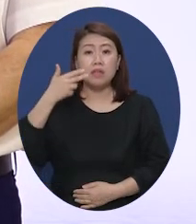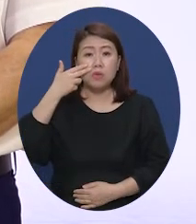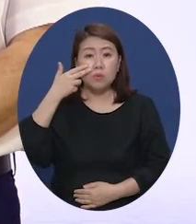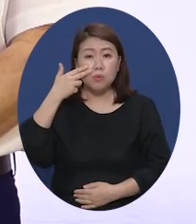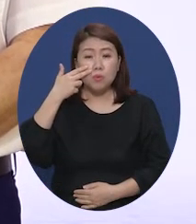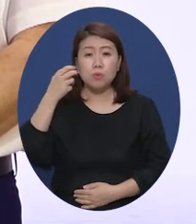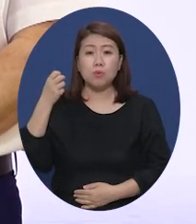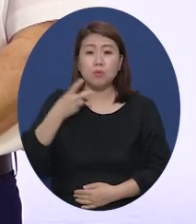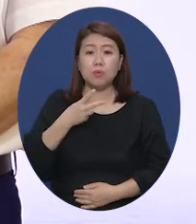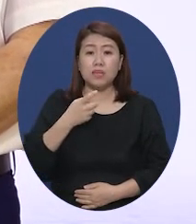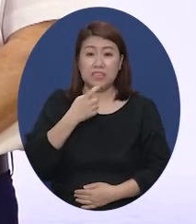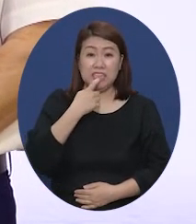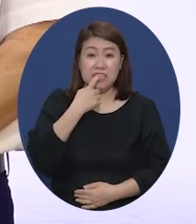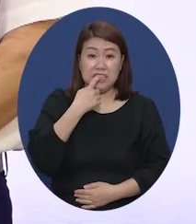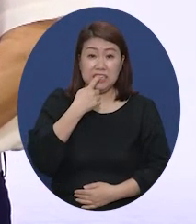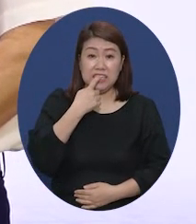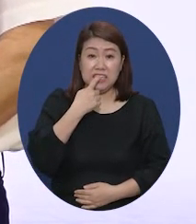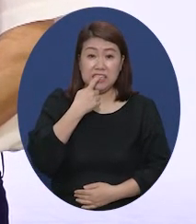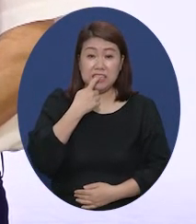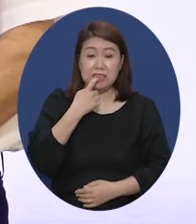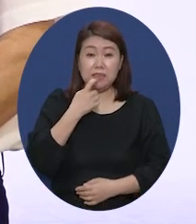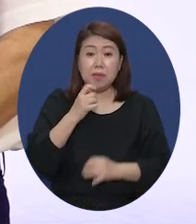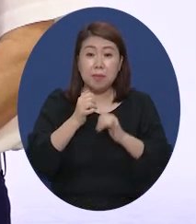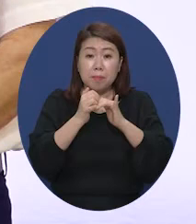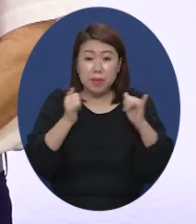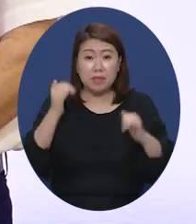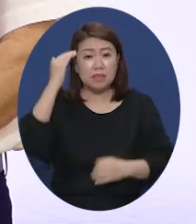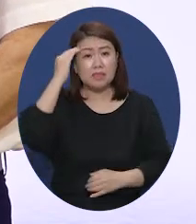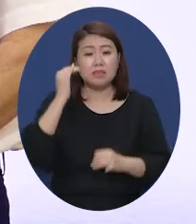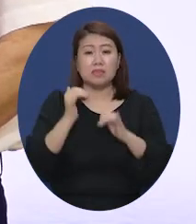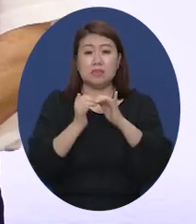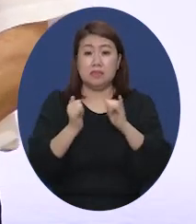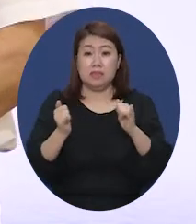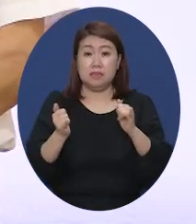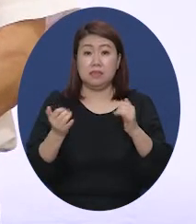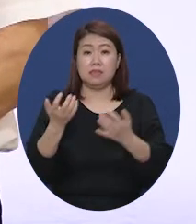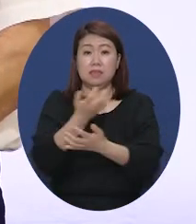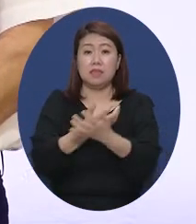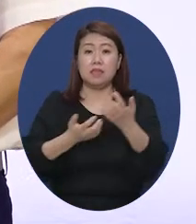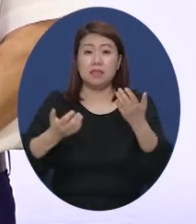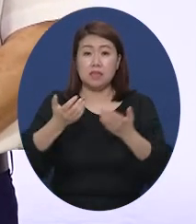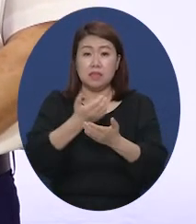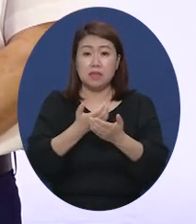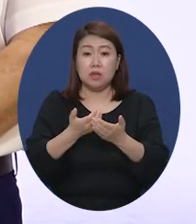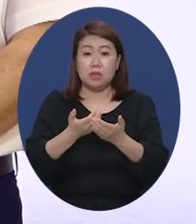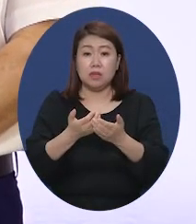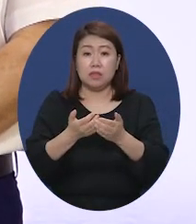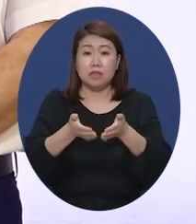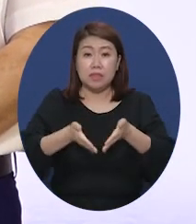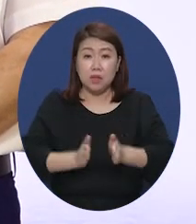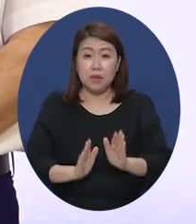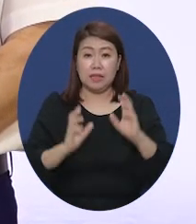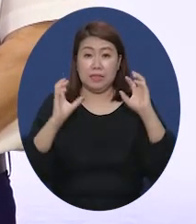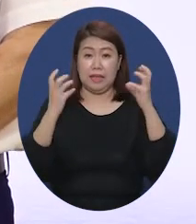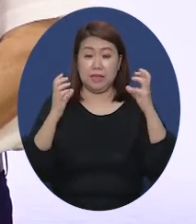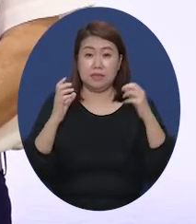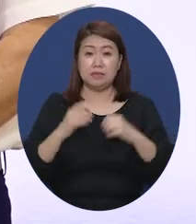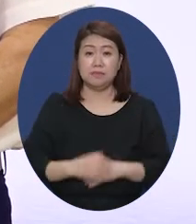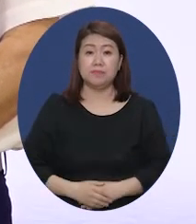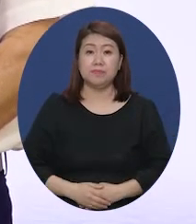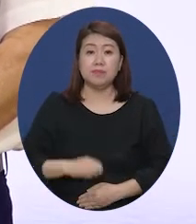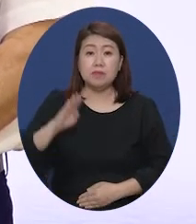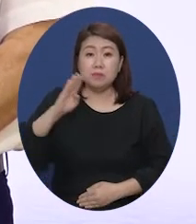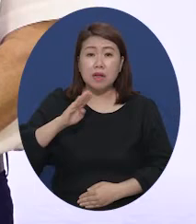인디오들하고 그다음에 흑인들, 백인들하고 생긴 이제 그 사이에 생긴 혼혈입니다. 브라질 사회 전체가 혼혈